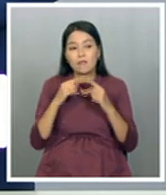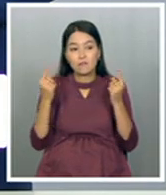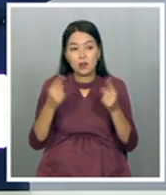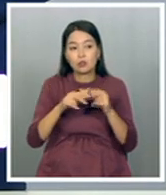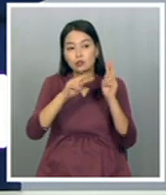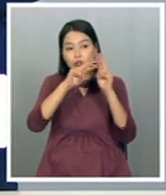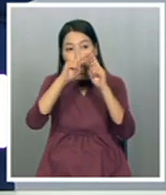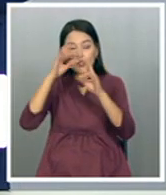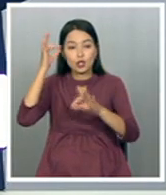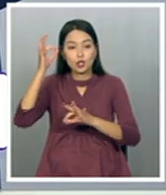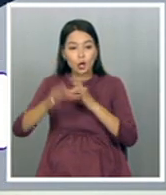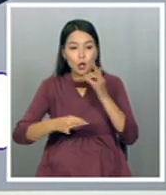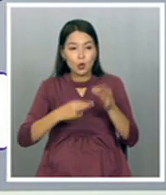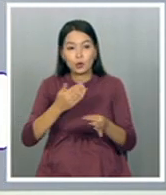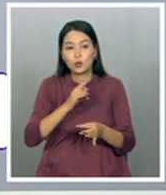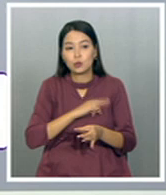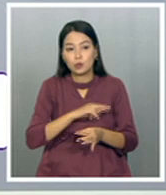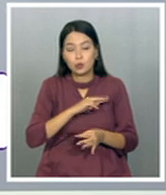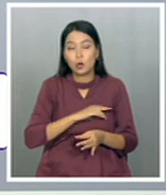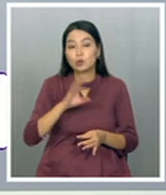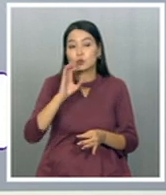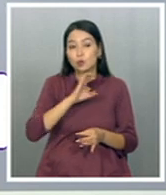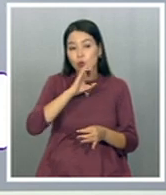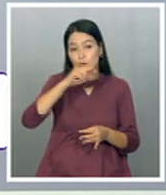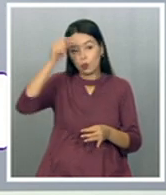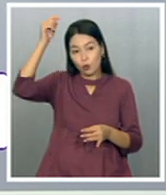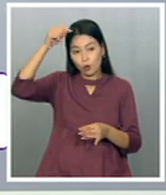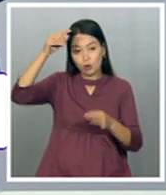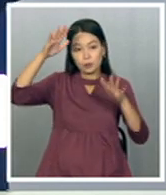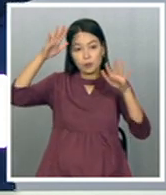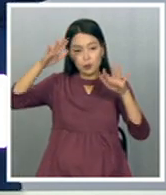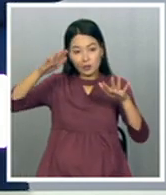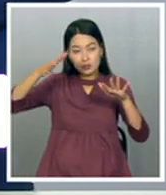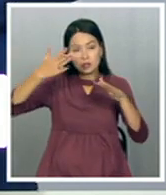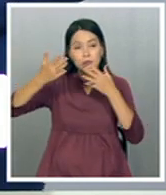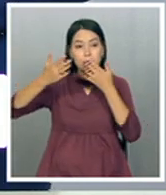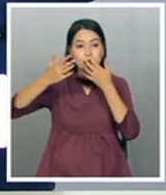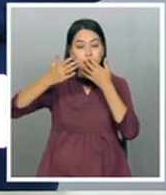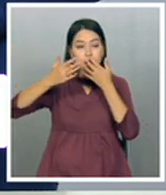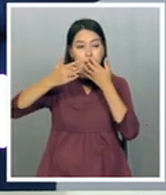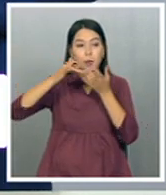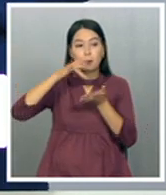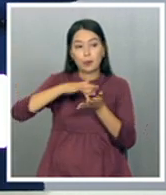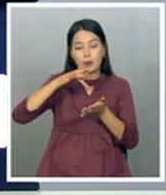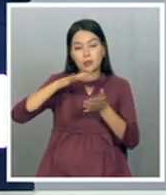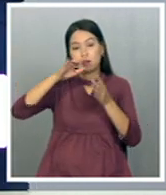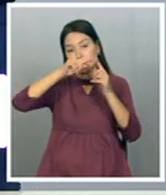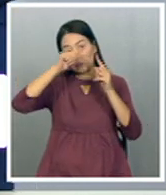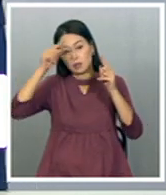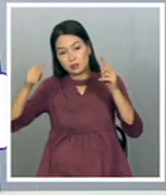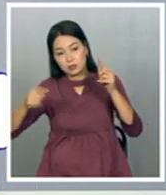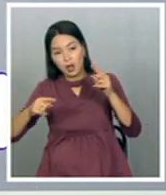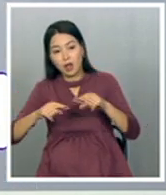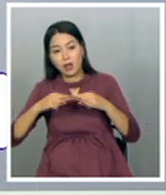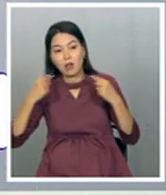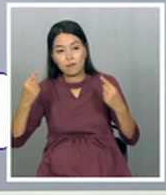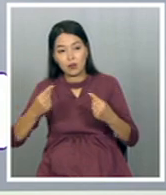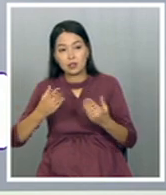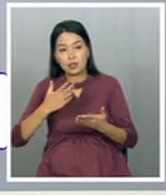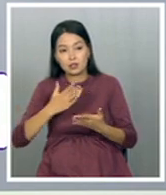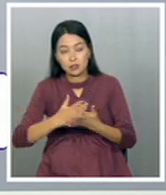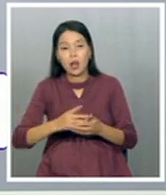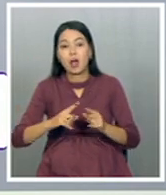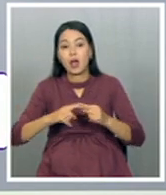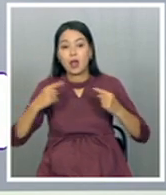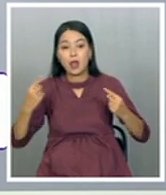қозғалысы. Енді біз солтүстік полюстан орта ендіктен өтіп экваторға келдік. Енді бақылаушының экваторда